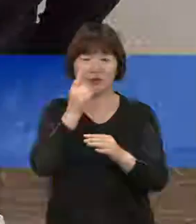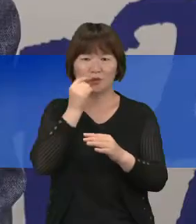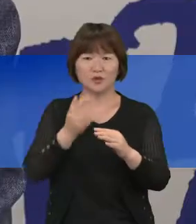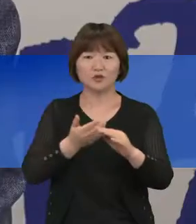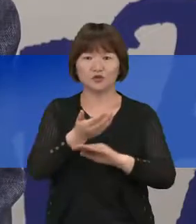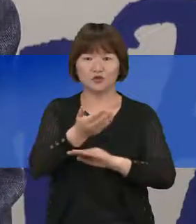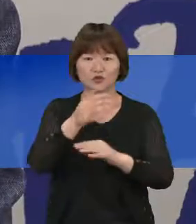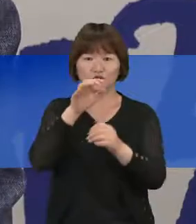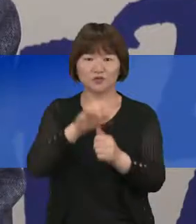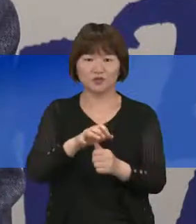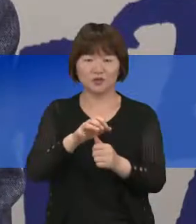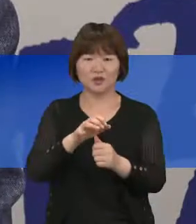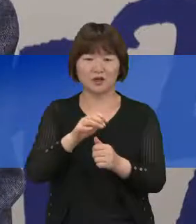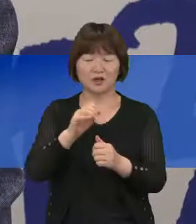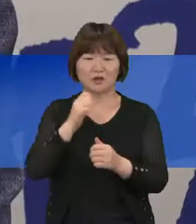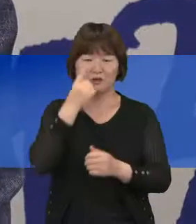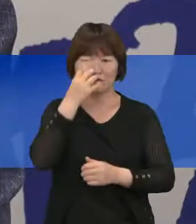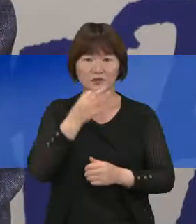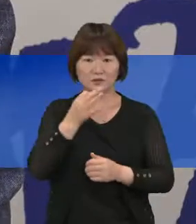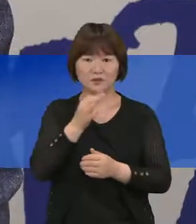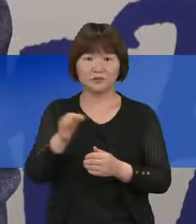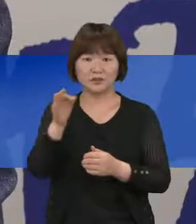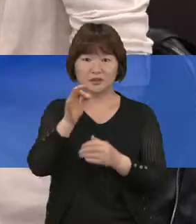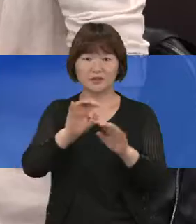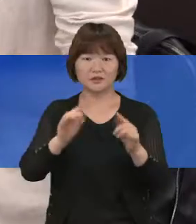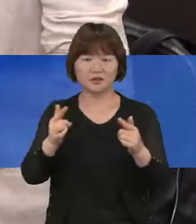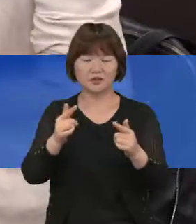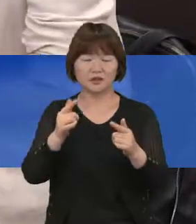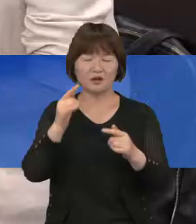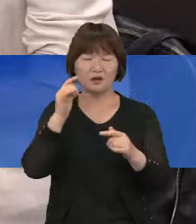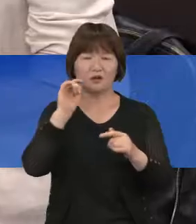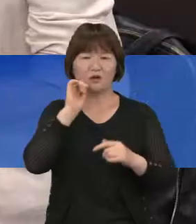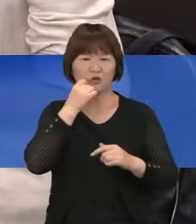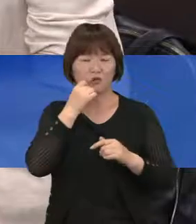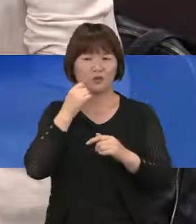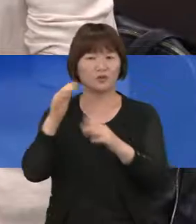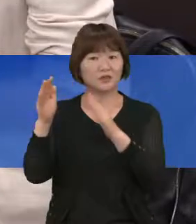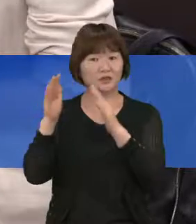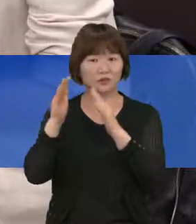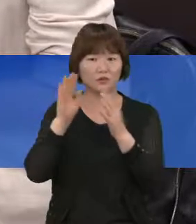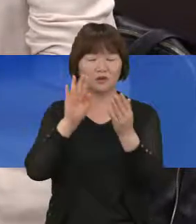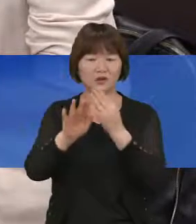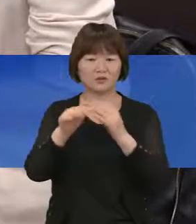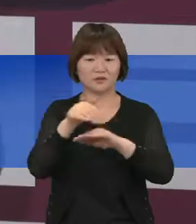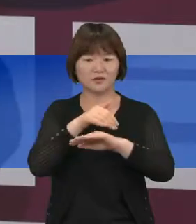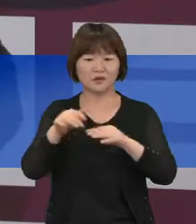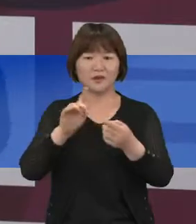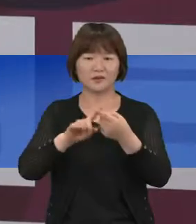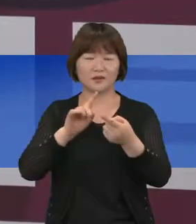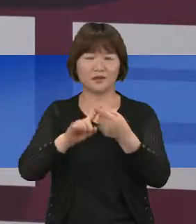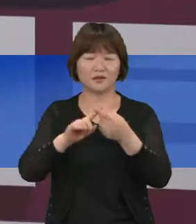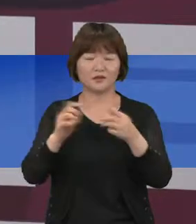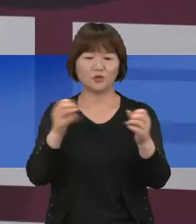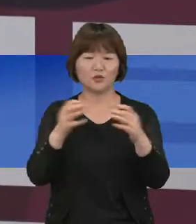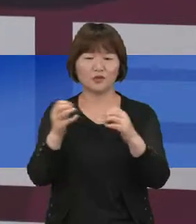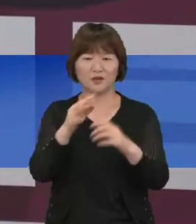최저임금 인상 등 지역 기업의 고충을 듣고 향후 지원 방법과 정책방향에 대해 토했습니다